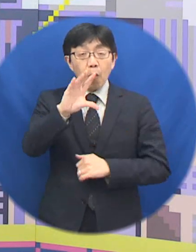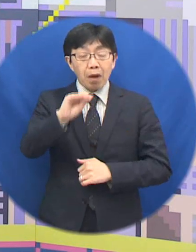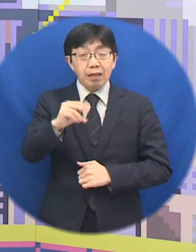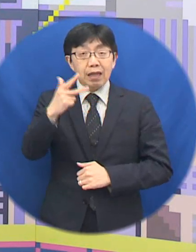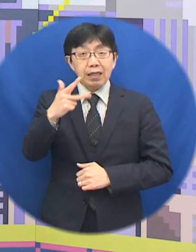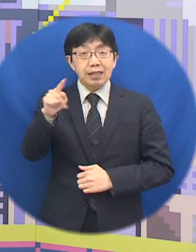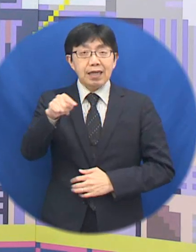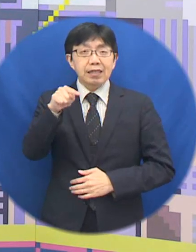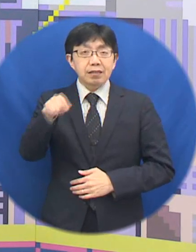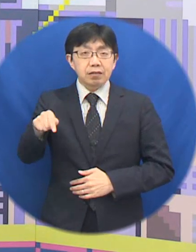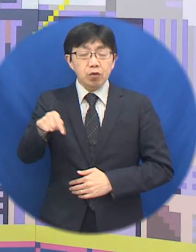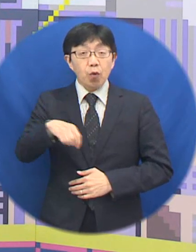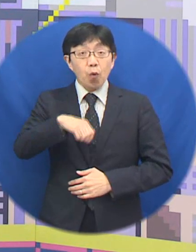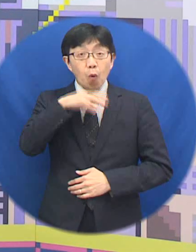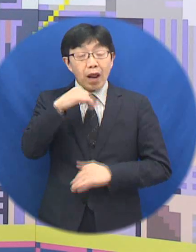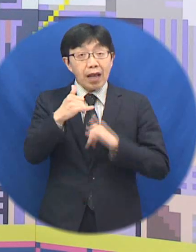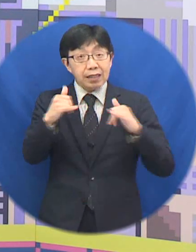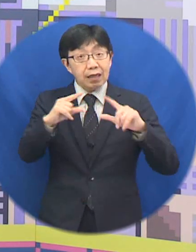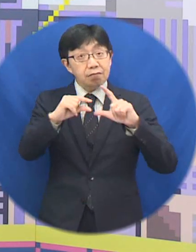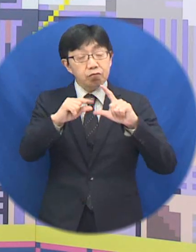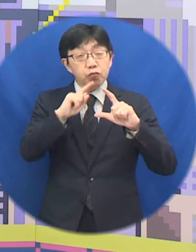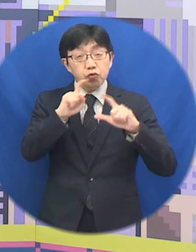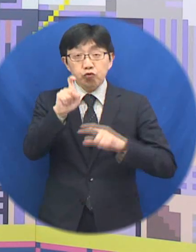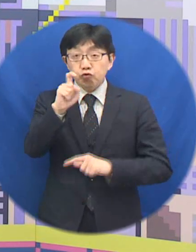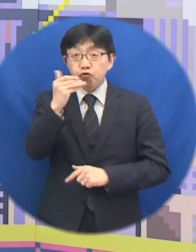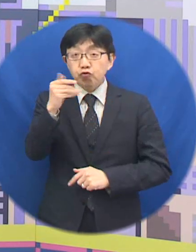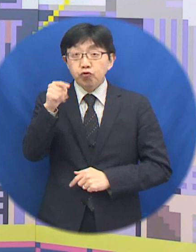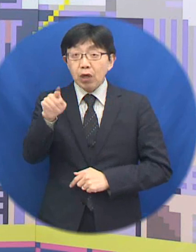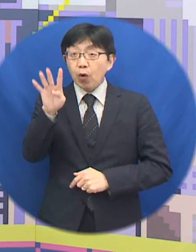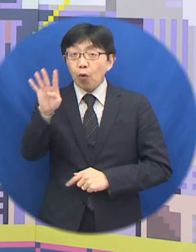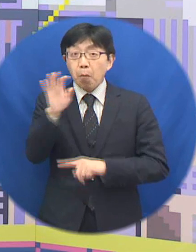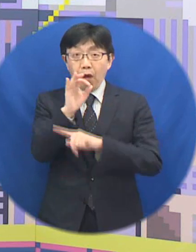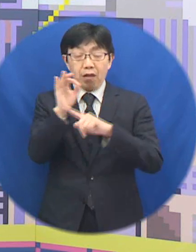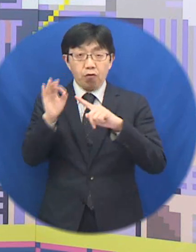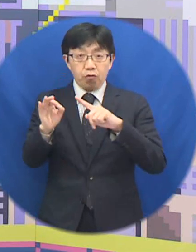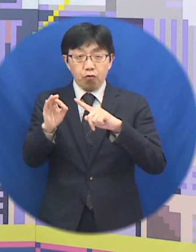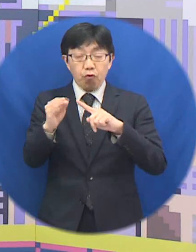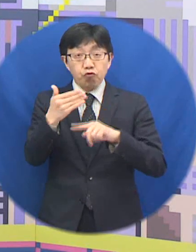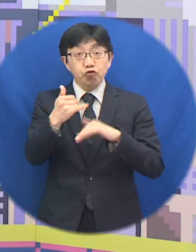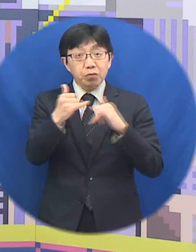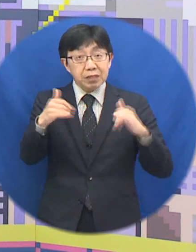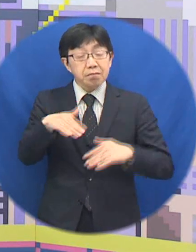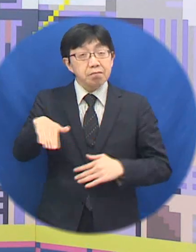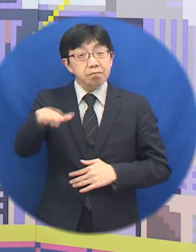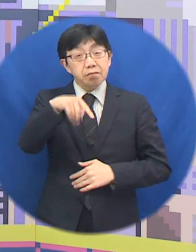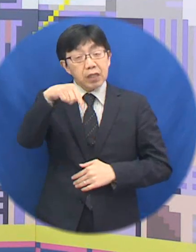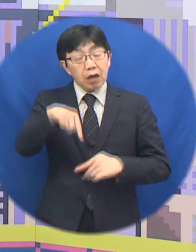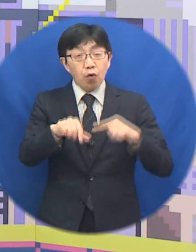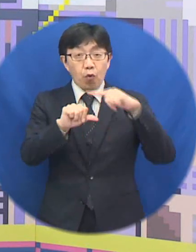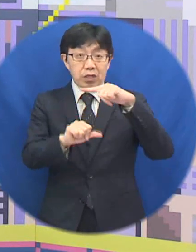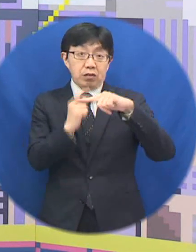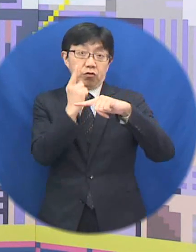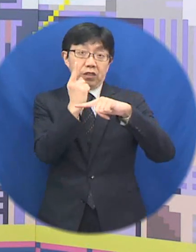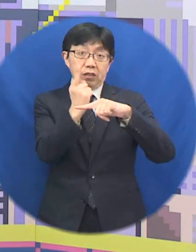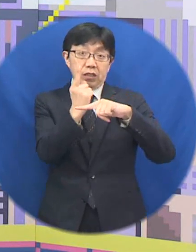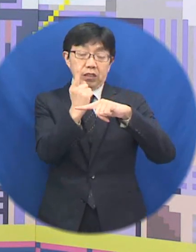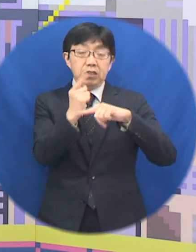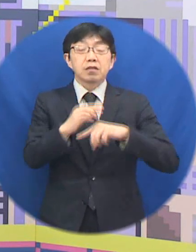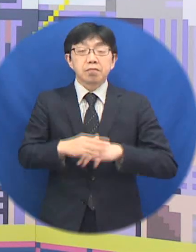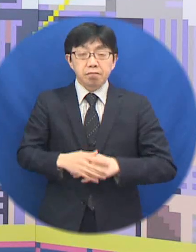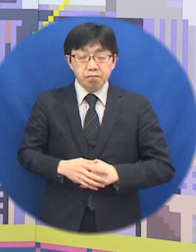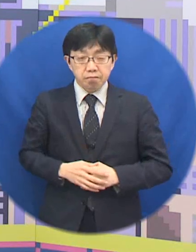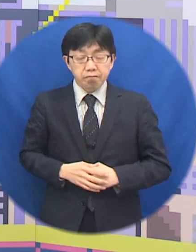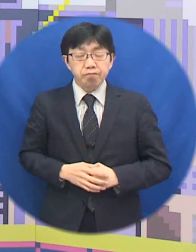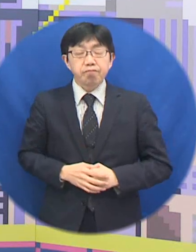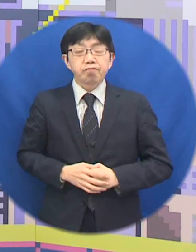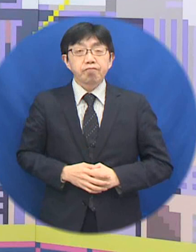人、高齢化率で言いますと 19.4% となっています。はい。区民の方でいうと5人に1人が高齢者という状況なん